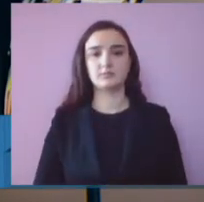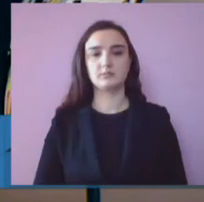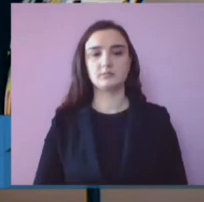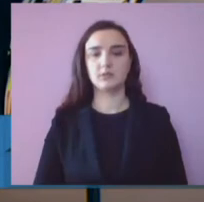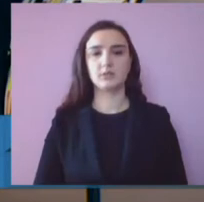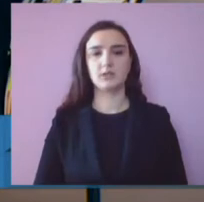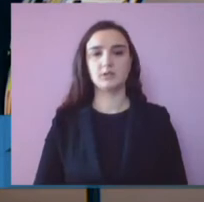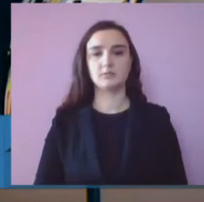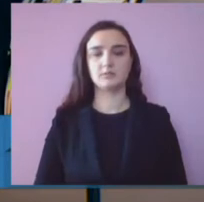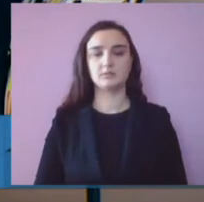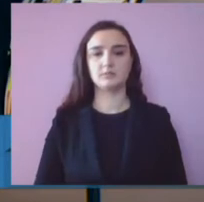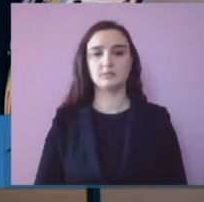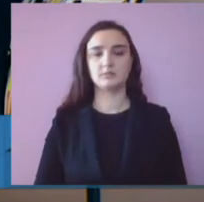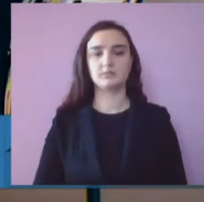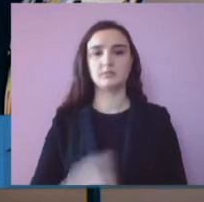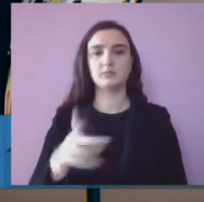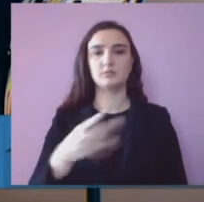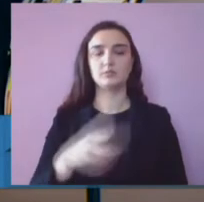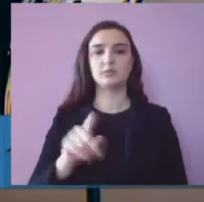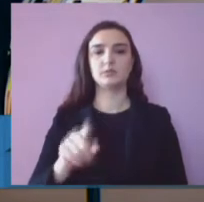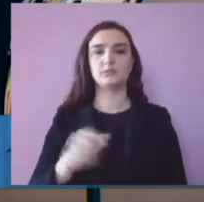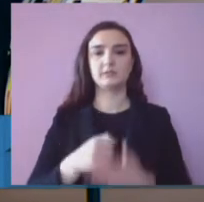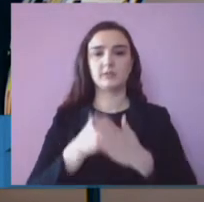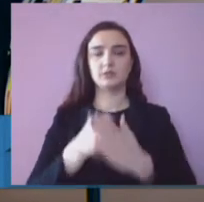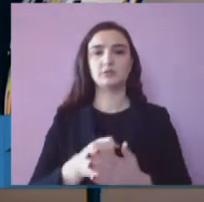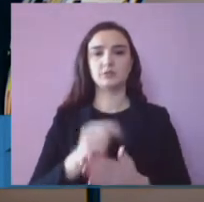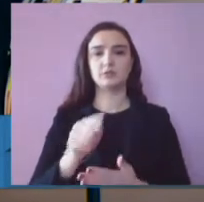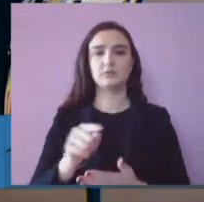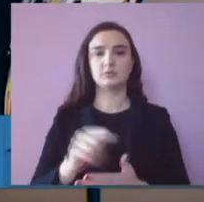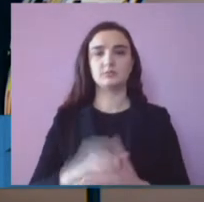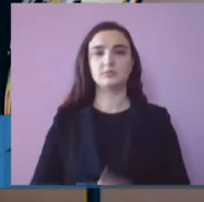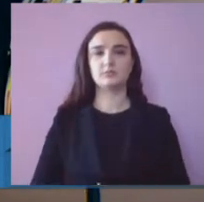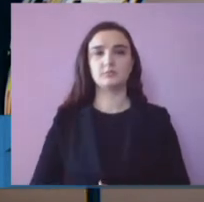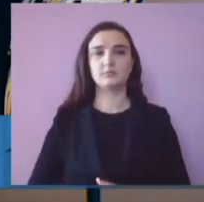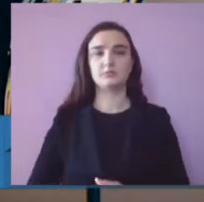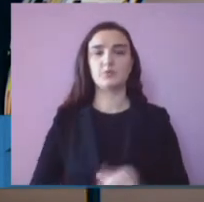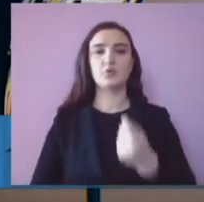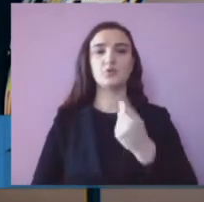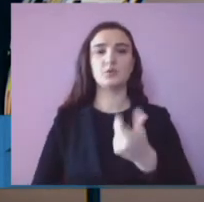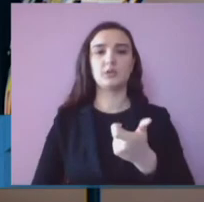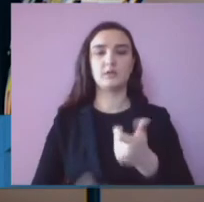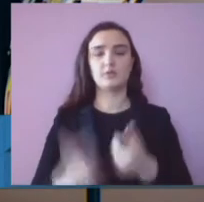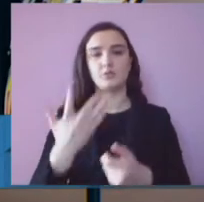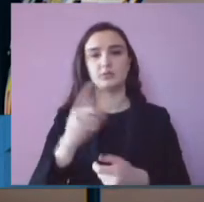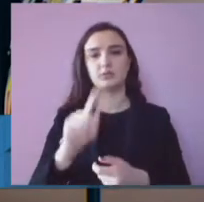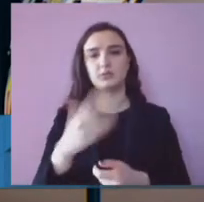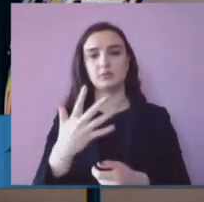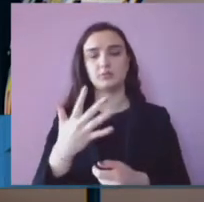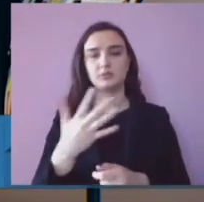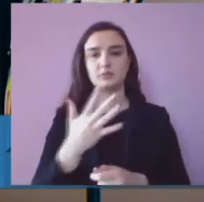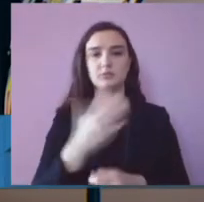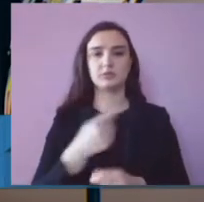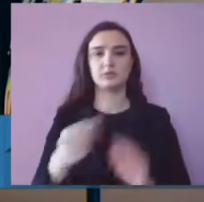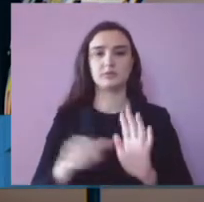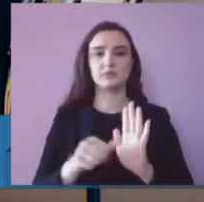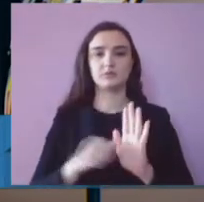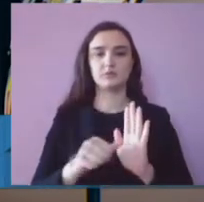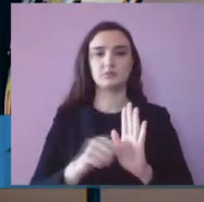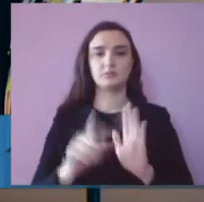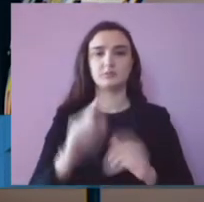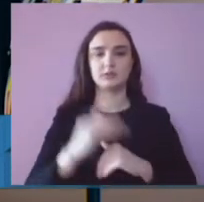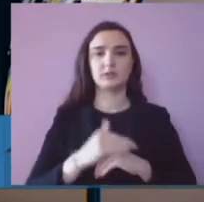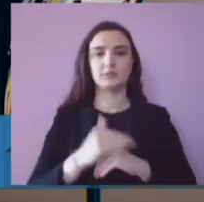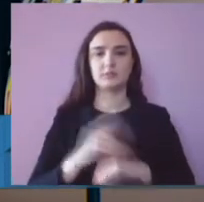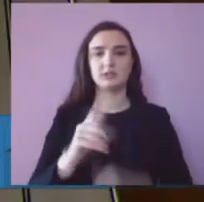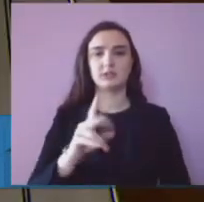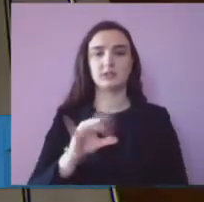არ უნდა მივაღწიოთ. პირიქით, ოდნა შეიძლება თქვა 5.5-დან 6-ის ფარგლებში, რომ ღამის ჰიპოგლიკემიები